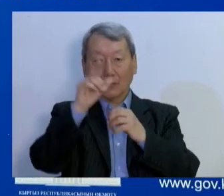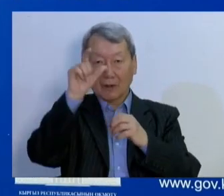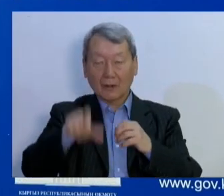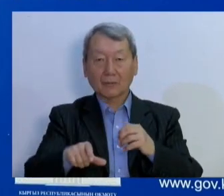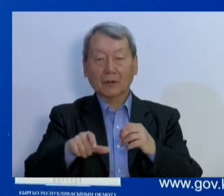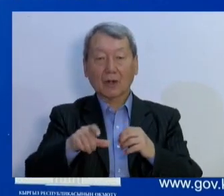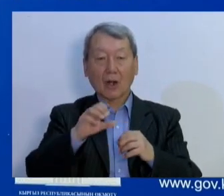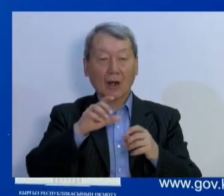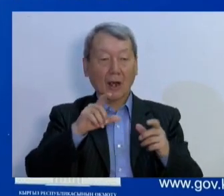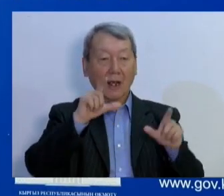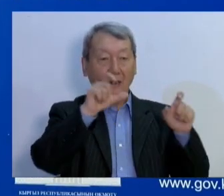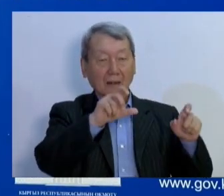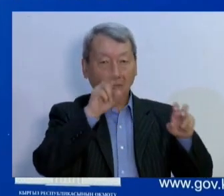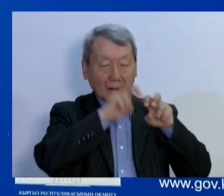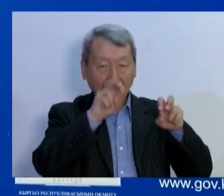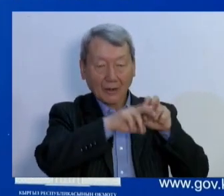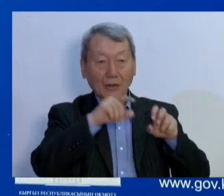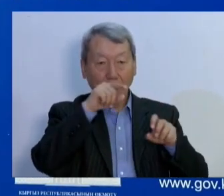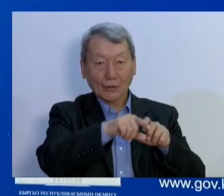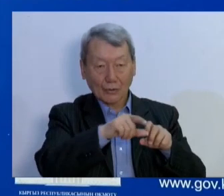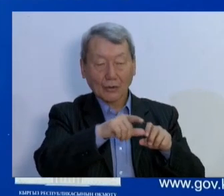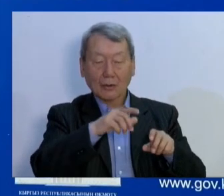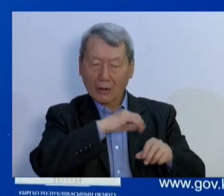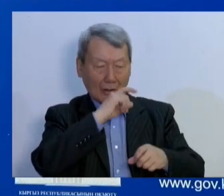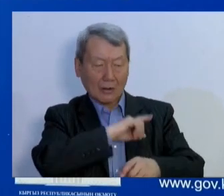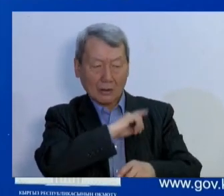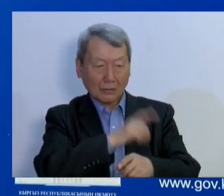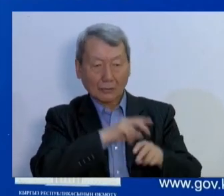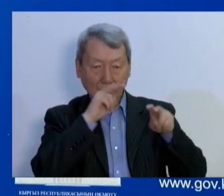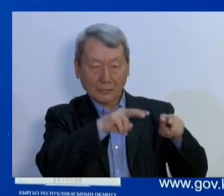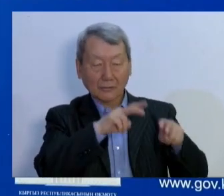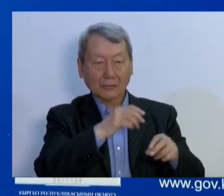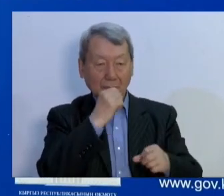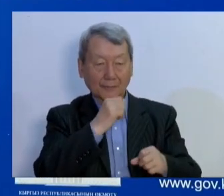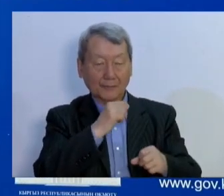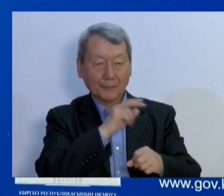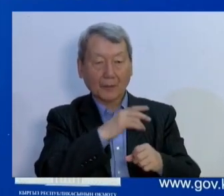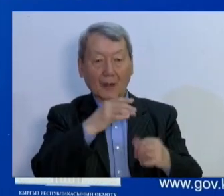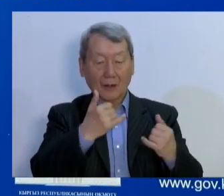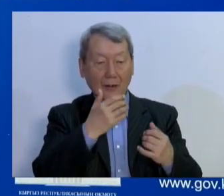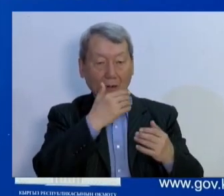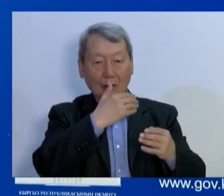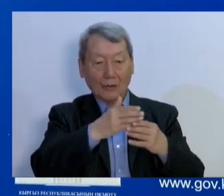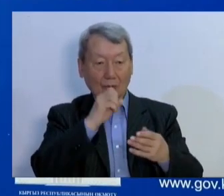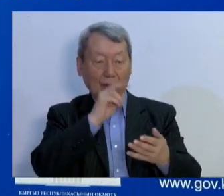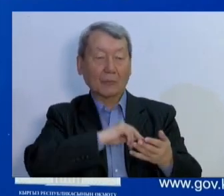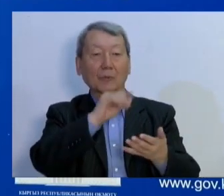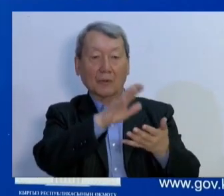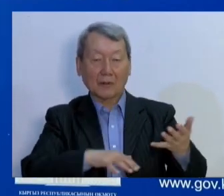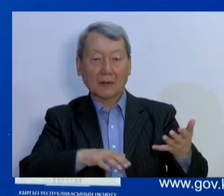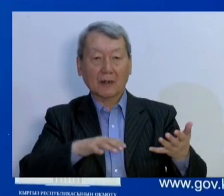адам обсервацияда туруп атат. Булар дагы катуу көзөмөлдөн өтүп, мына ушул жыйынтыктуу иштер болуп келатат.